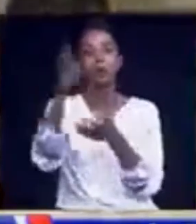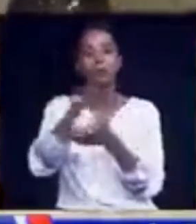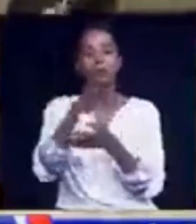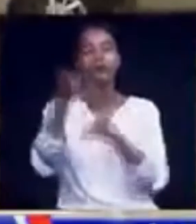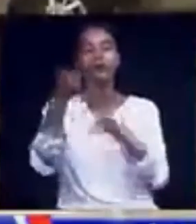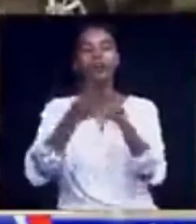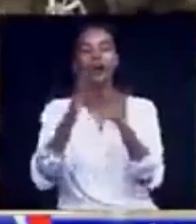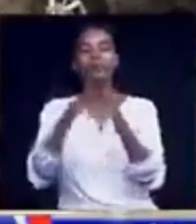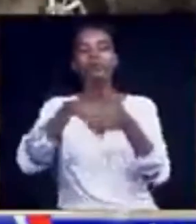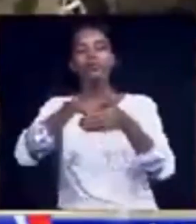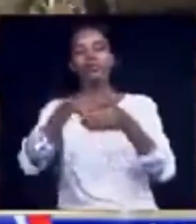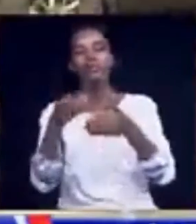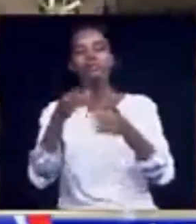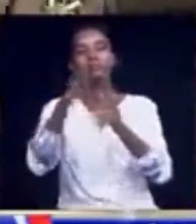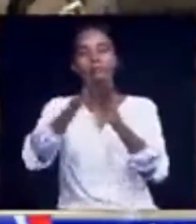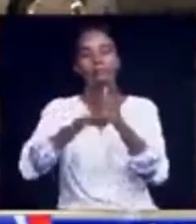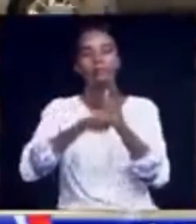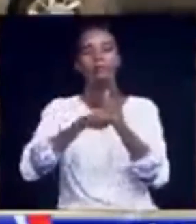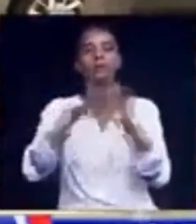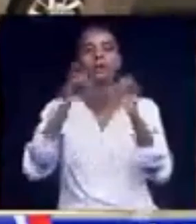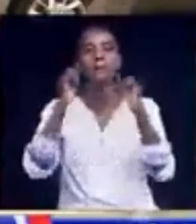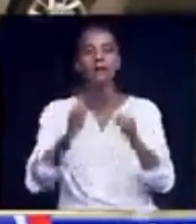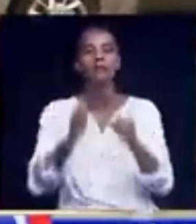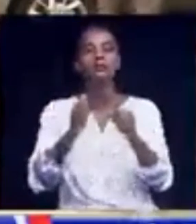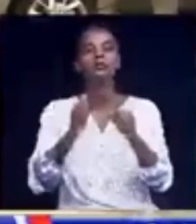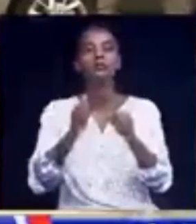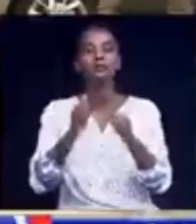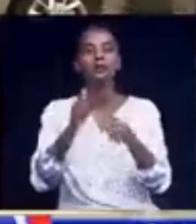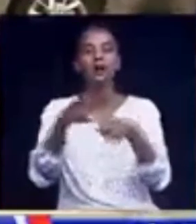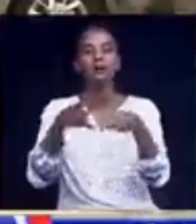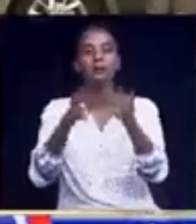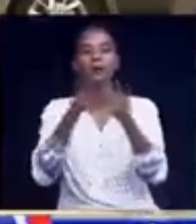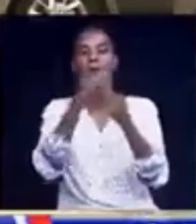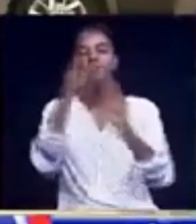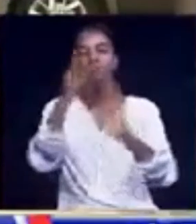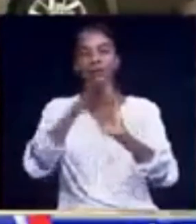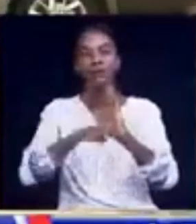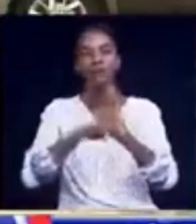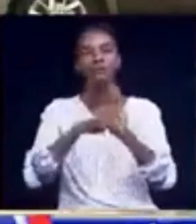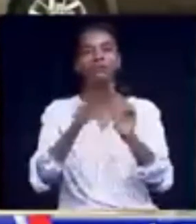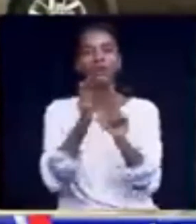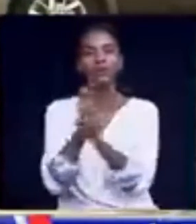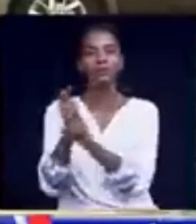ወራዊ ወጪ እንትን ለመቀነስ በሚያስችል አግባብ እየቀነሱ